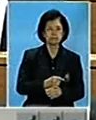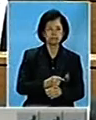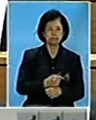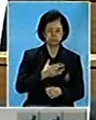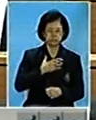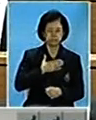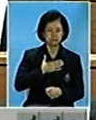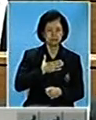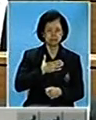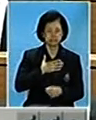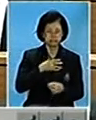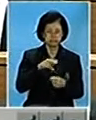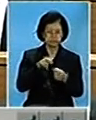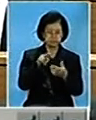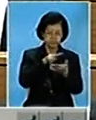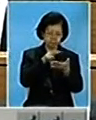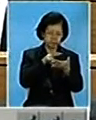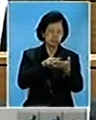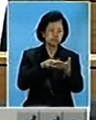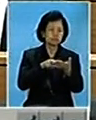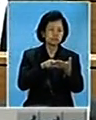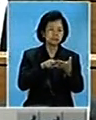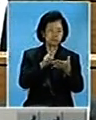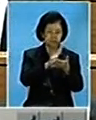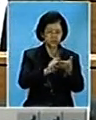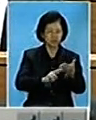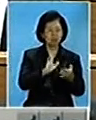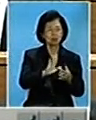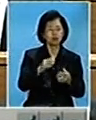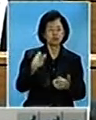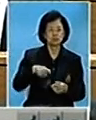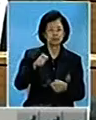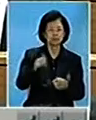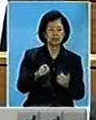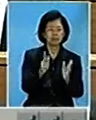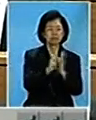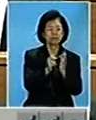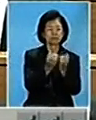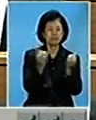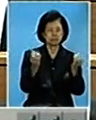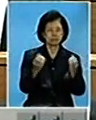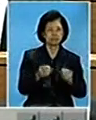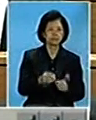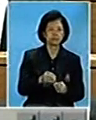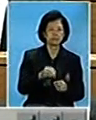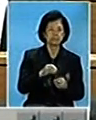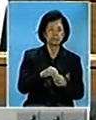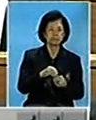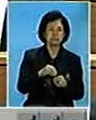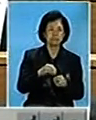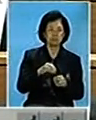ผมได้ดูรายงานของศาลรัฐธรรมนูญ ในส่วนของวิสัยทัศ